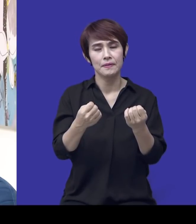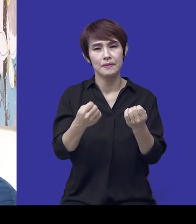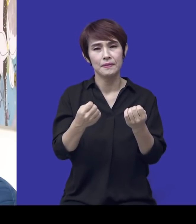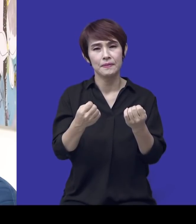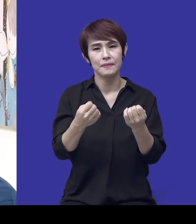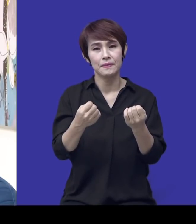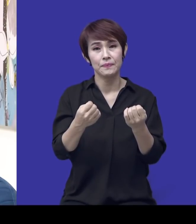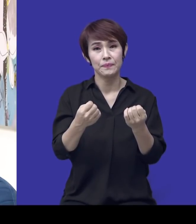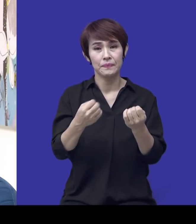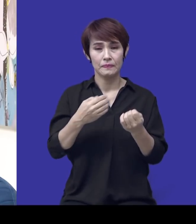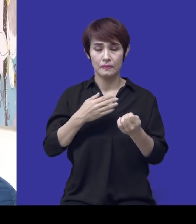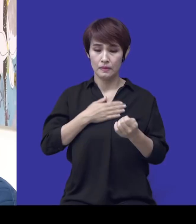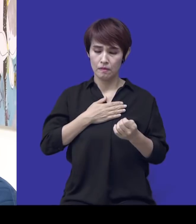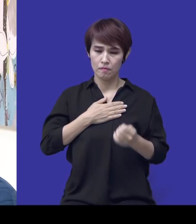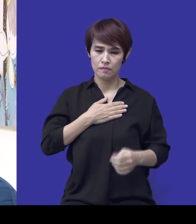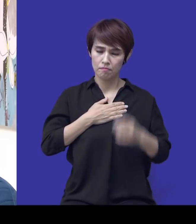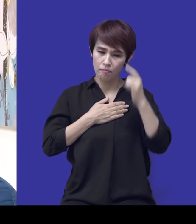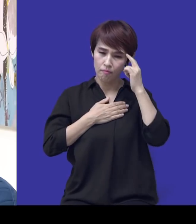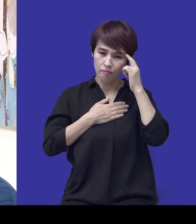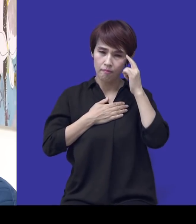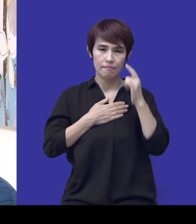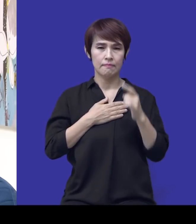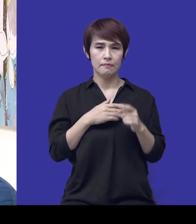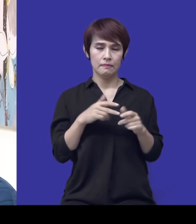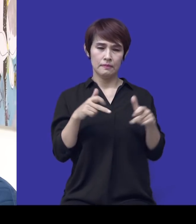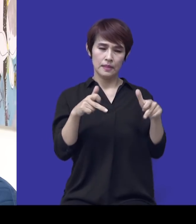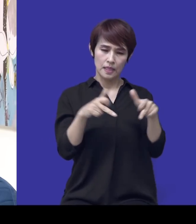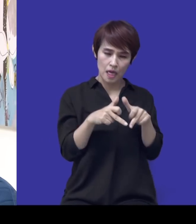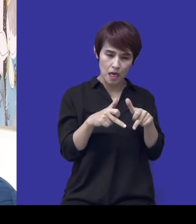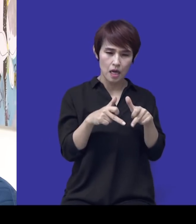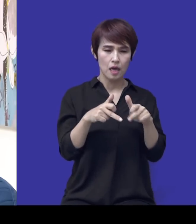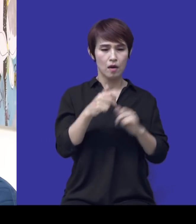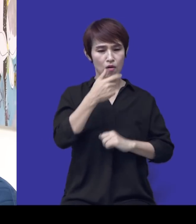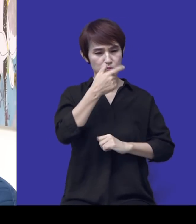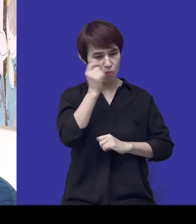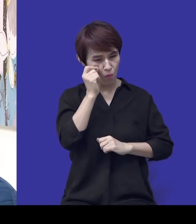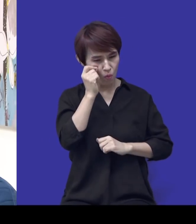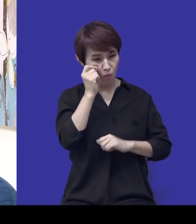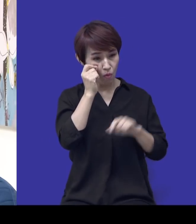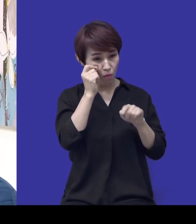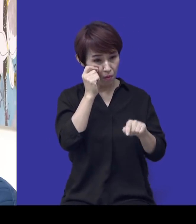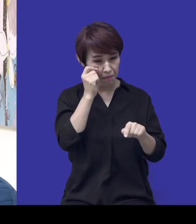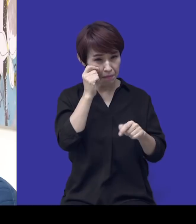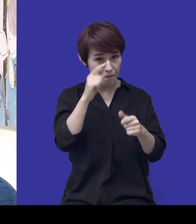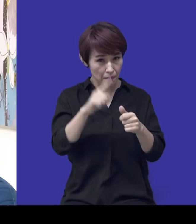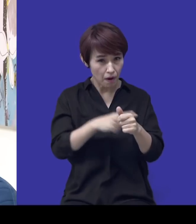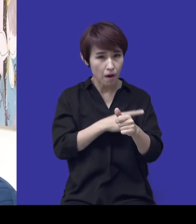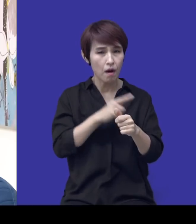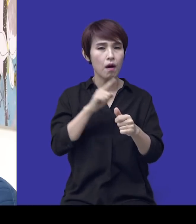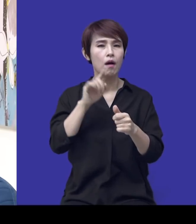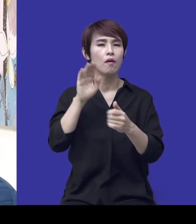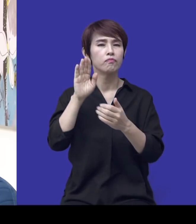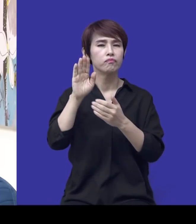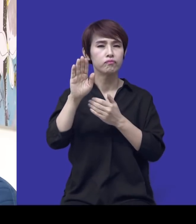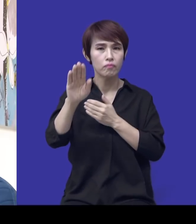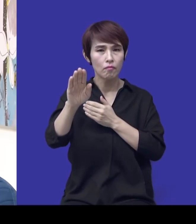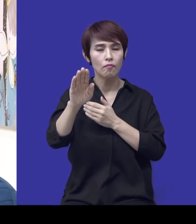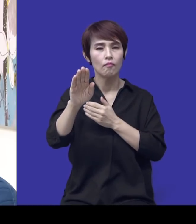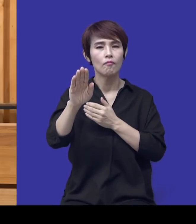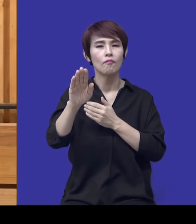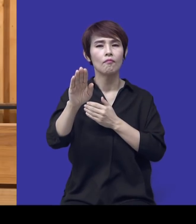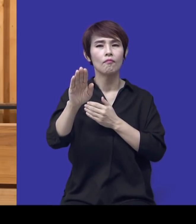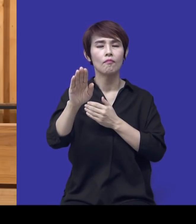그 장애와 어떤 결핍 그런 거는 좀 꿈의 재료가 된다 그렇게 생각을